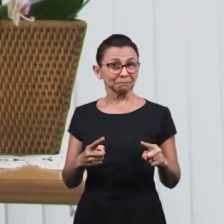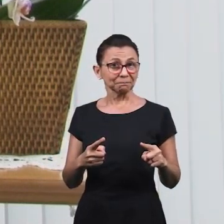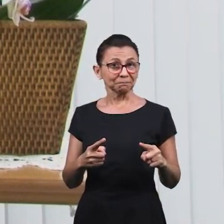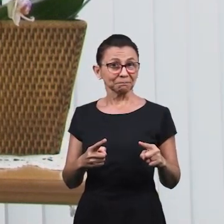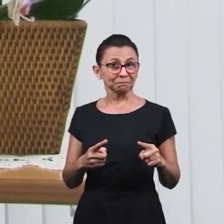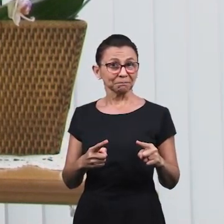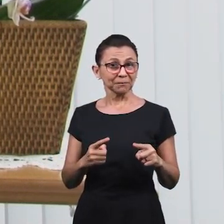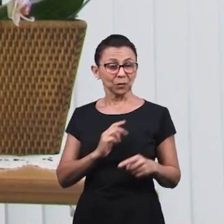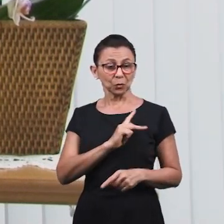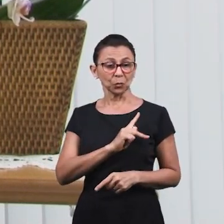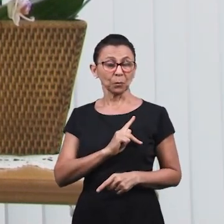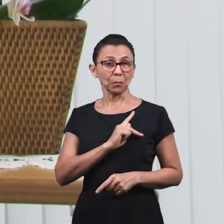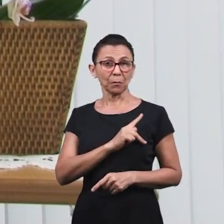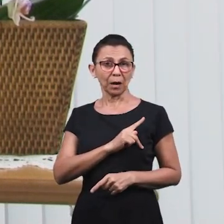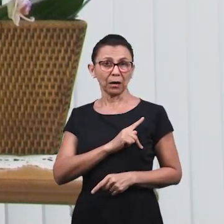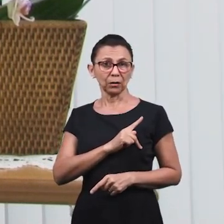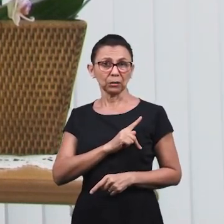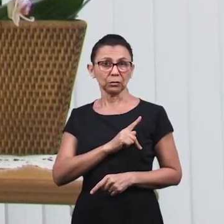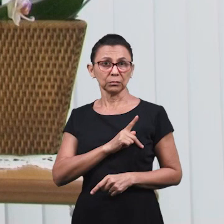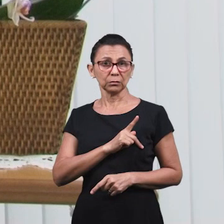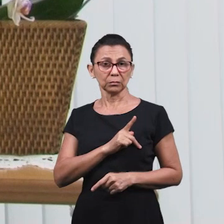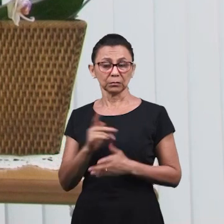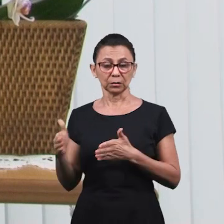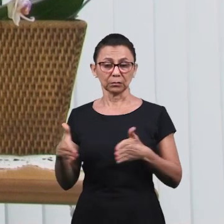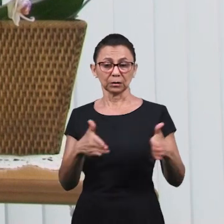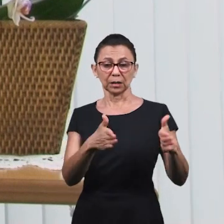mais quand le Seigneur le visite pendant le